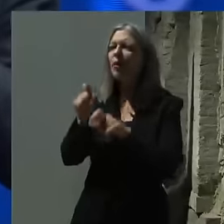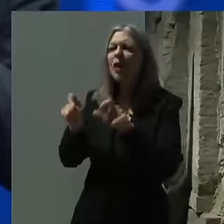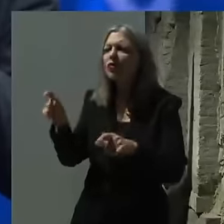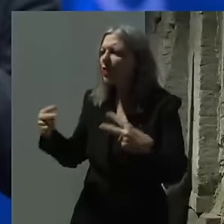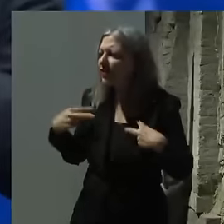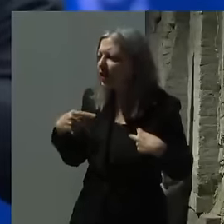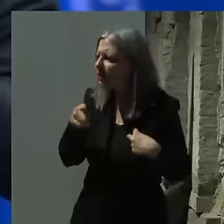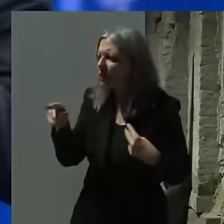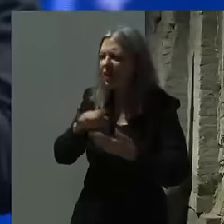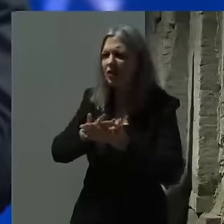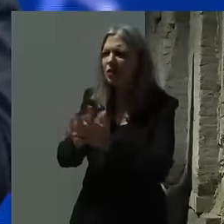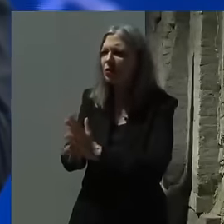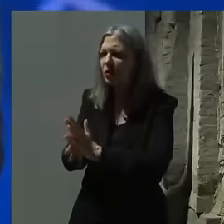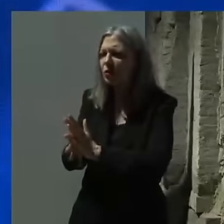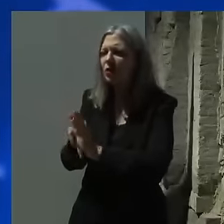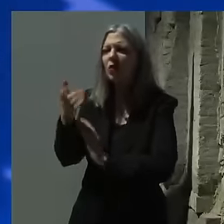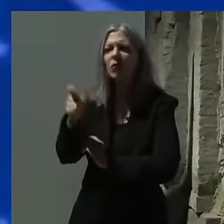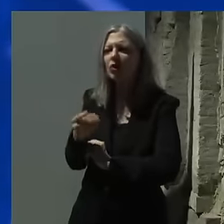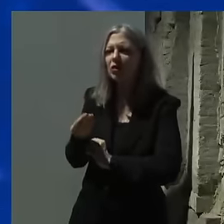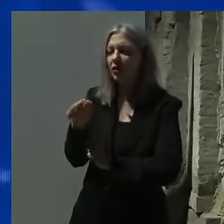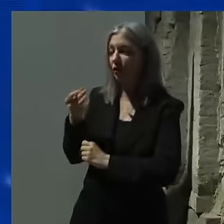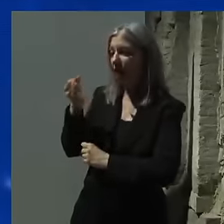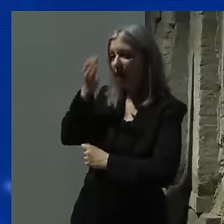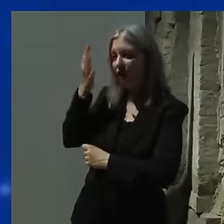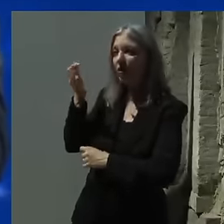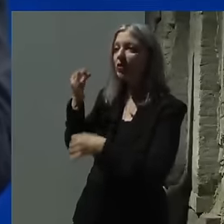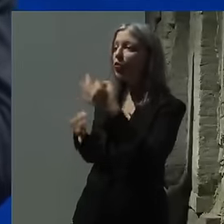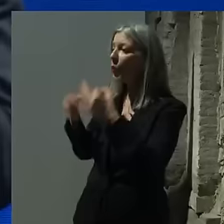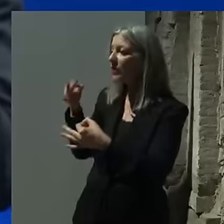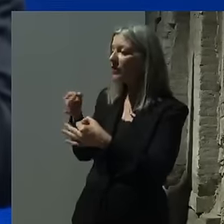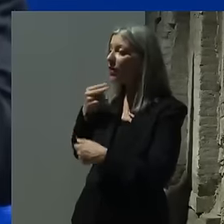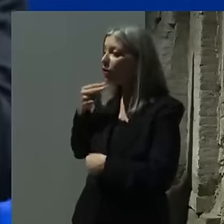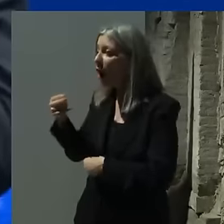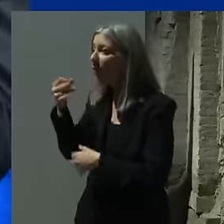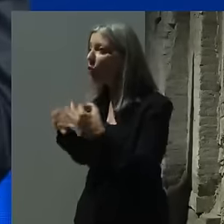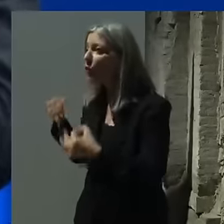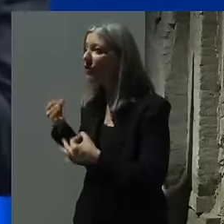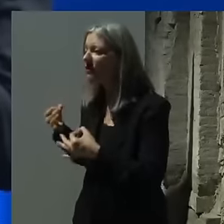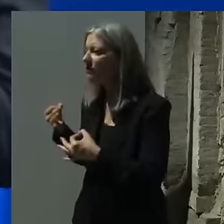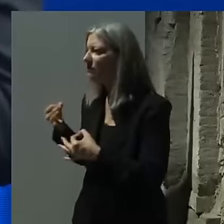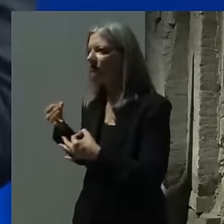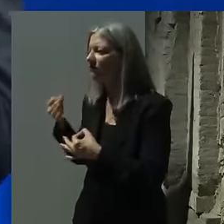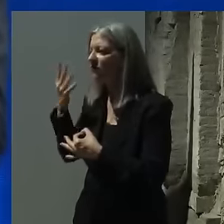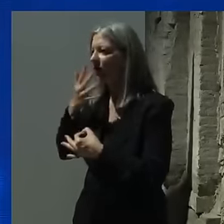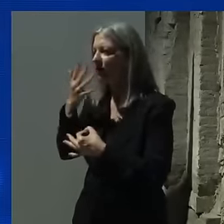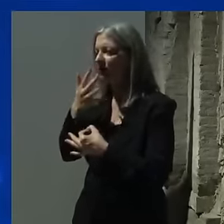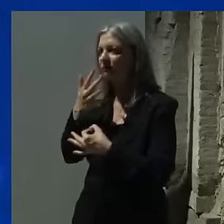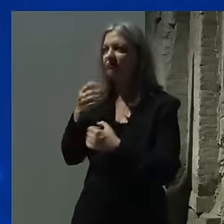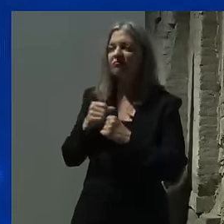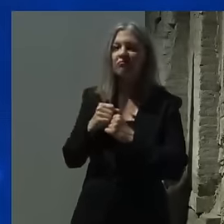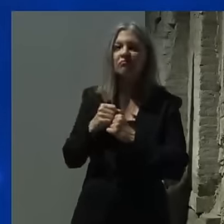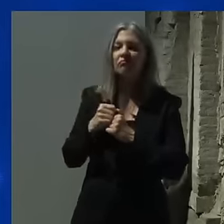in alcuni casi da una giustizia che non si può chiamare giustizia, e però abbiamo voluto mettere dall'altra